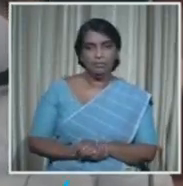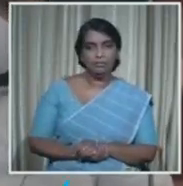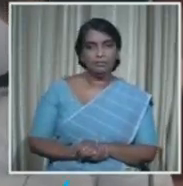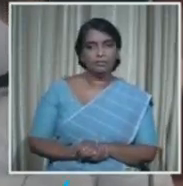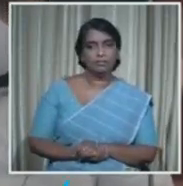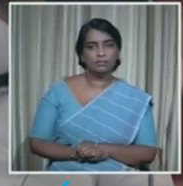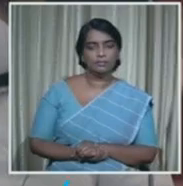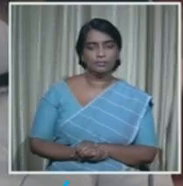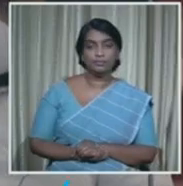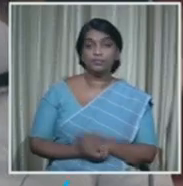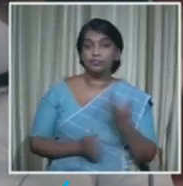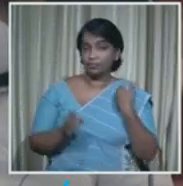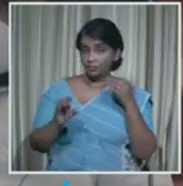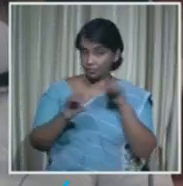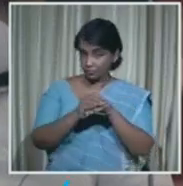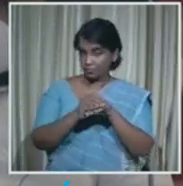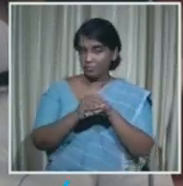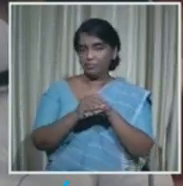E patwela